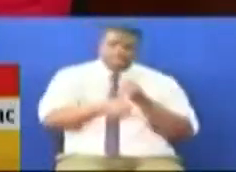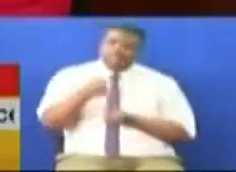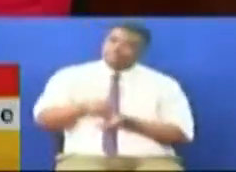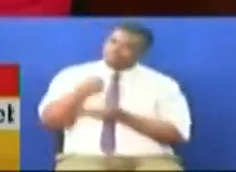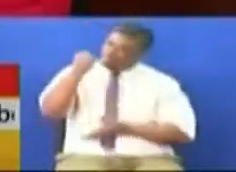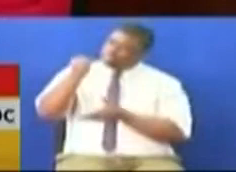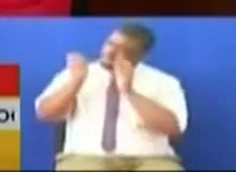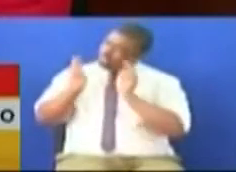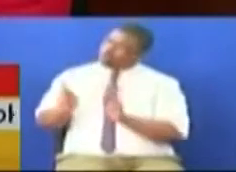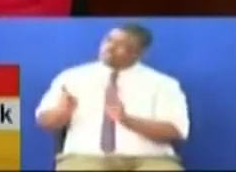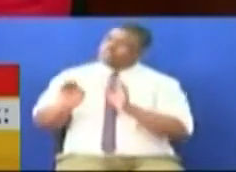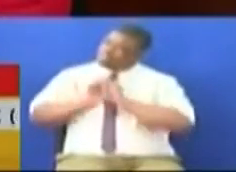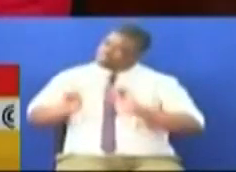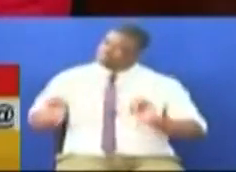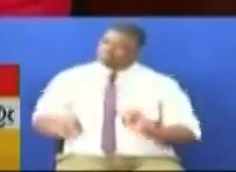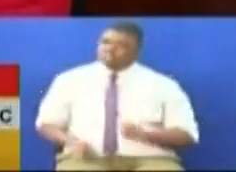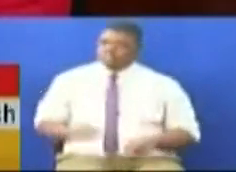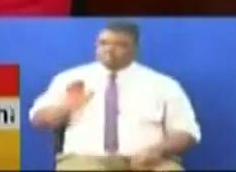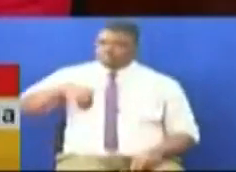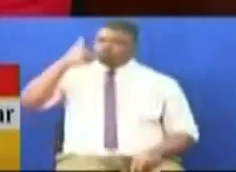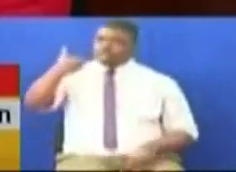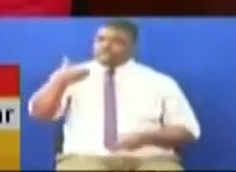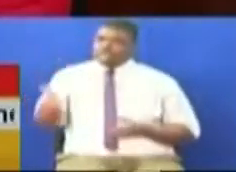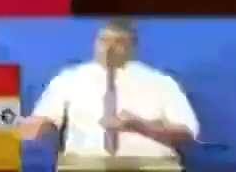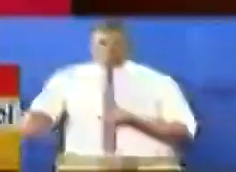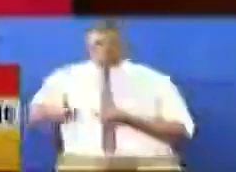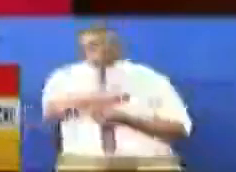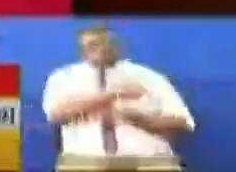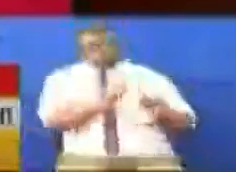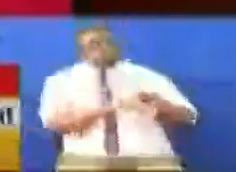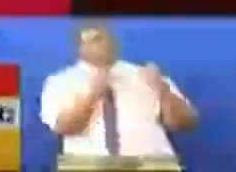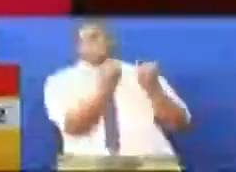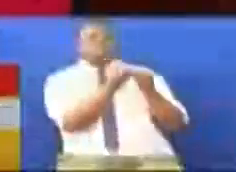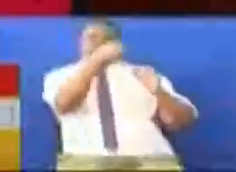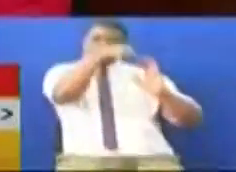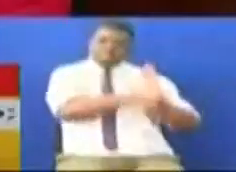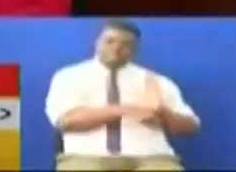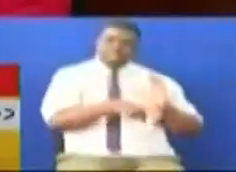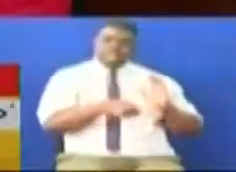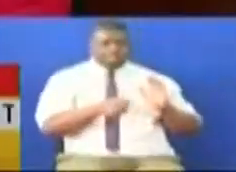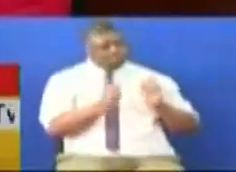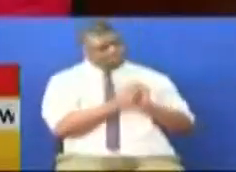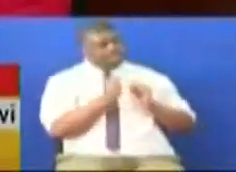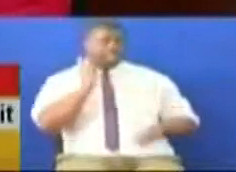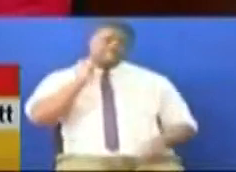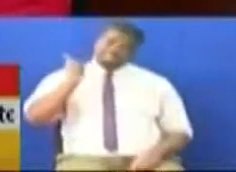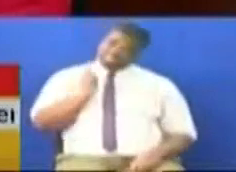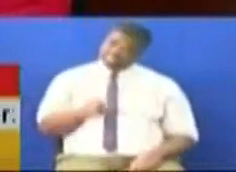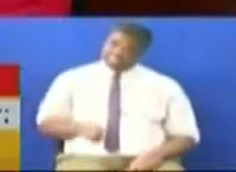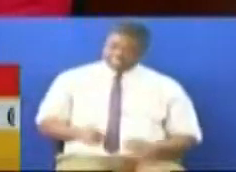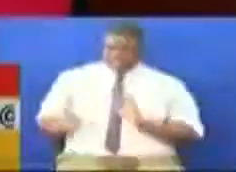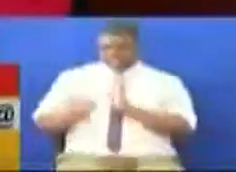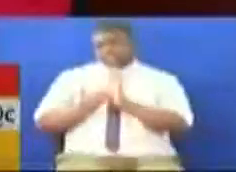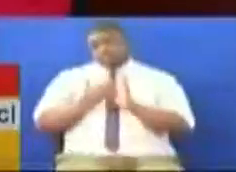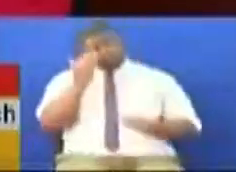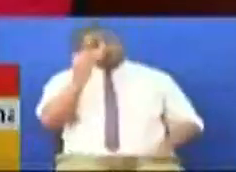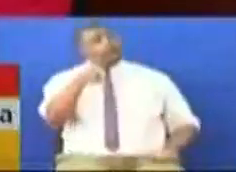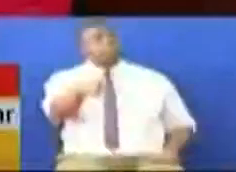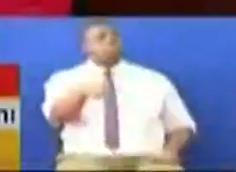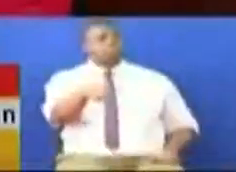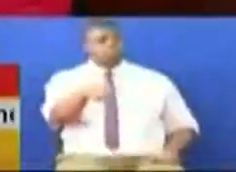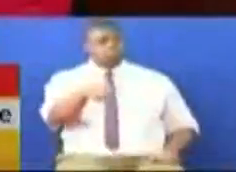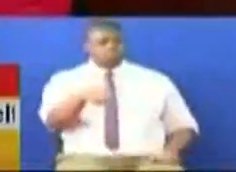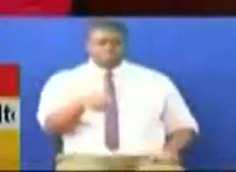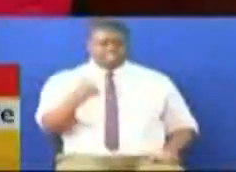kawaida na badala yake mnaenda kukusanya kwenye taasisi zilizo chini ya maliasili? Nadhani tunajua sheria za budget